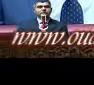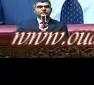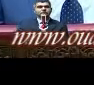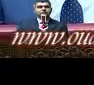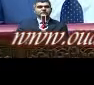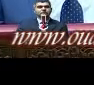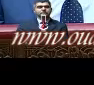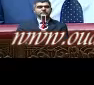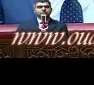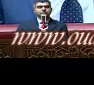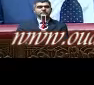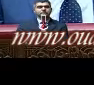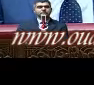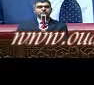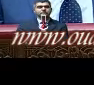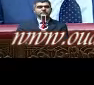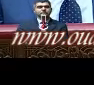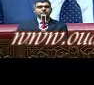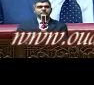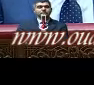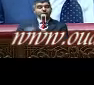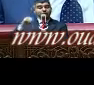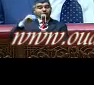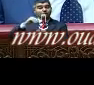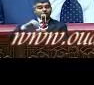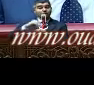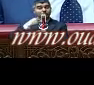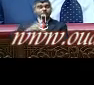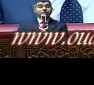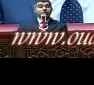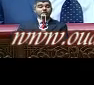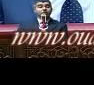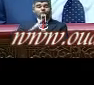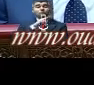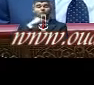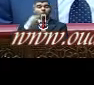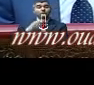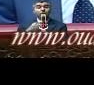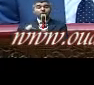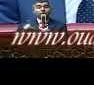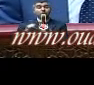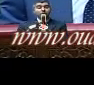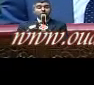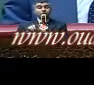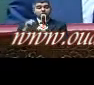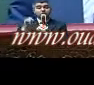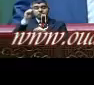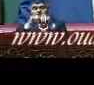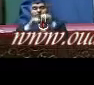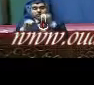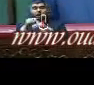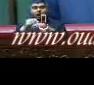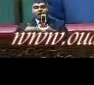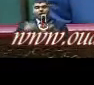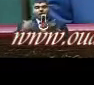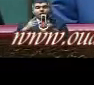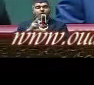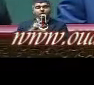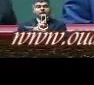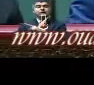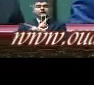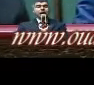كتعرفوا القصه. كما أن الحكومة بصدد وضع اللمسات الأخيرة على نظام التغطية الصحية والتقاعد